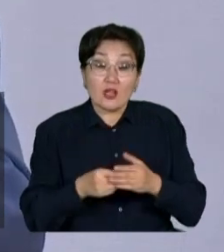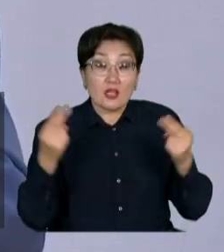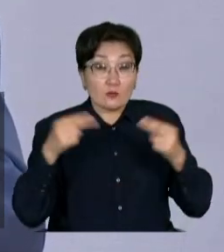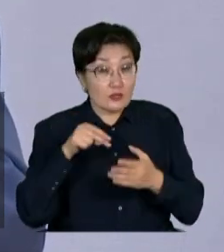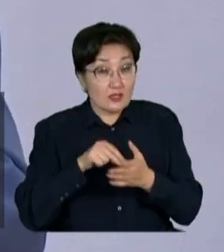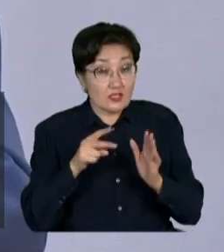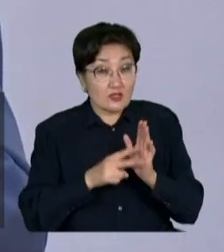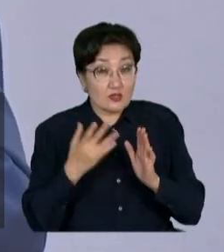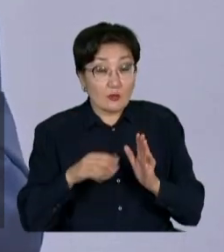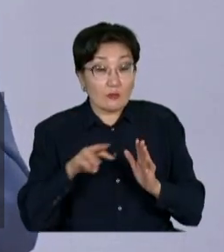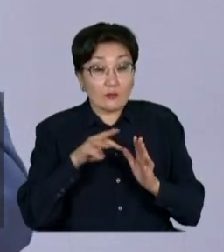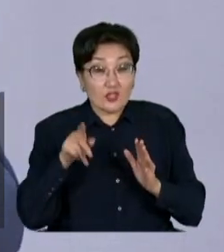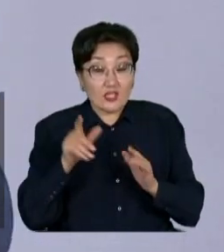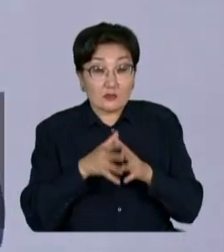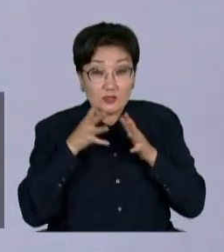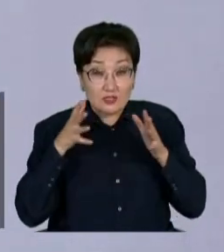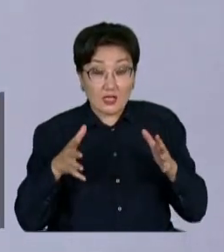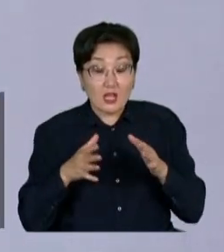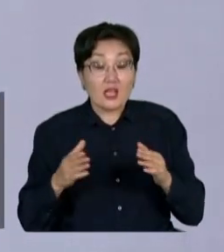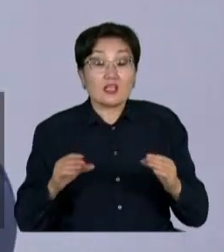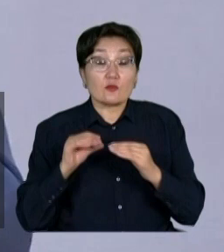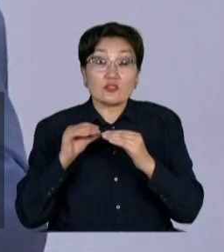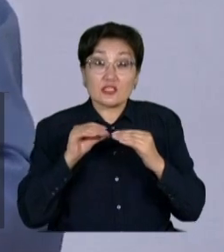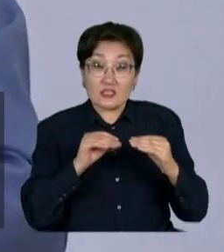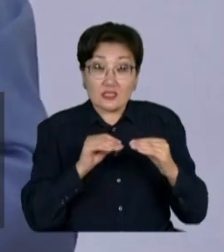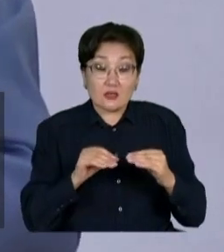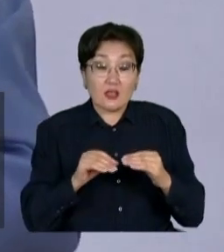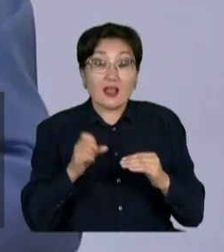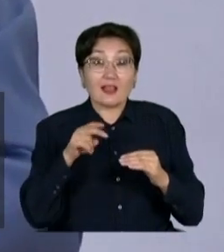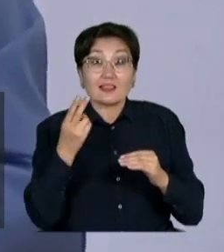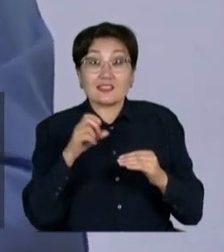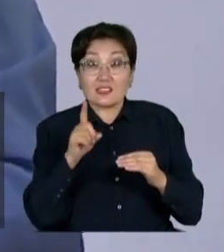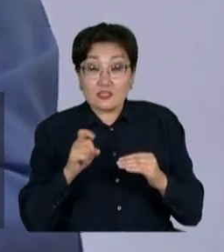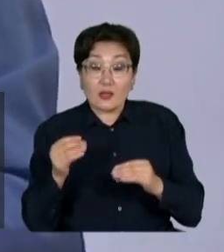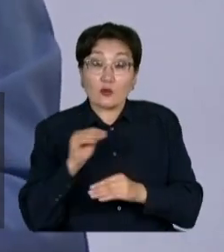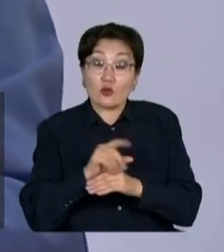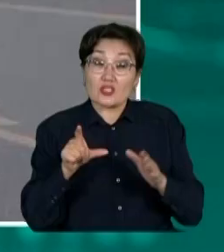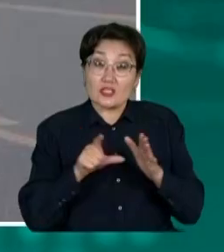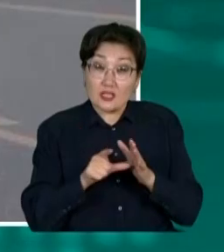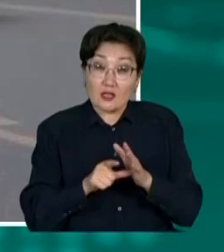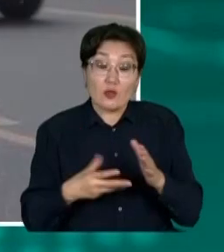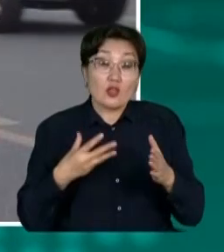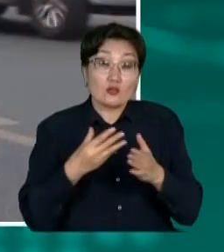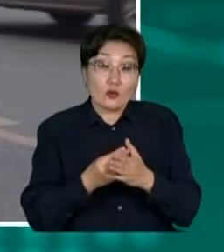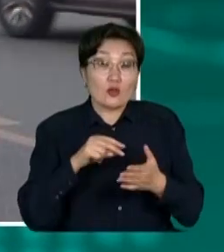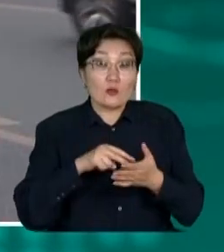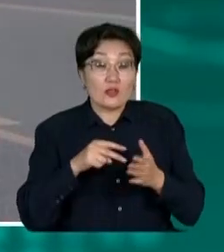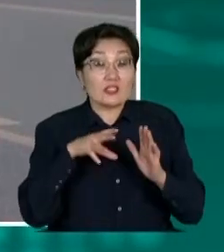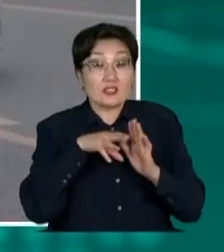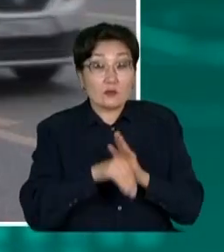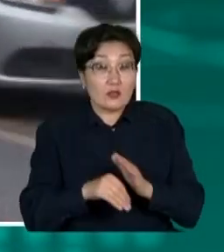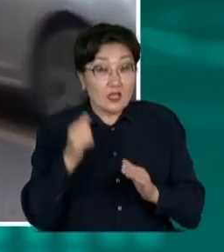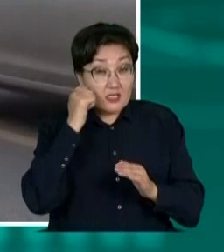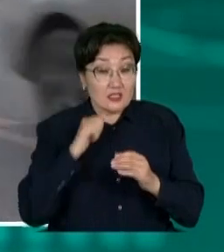құны 75 миллион теңгеден асатын жеңіл автомобильдерге акцизбен қосымша салық салу қарастырылған. Тағы бір жаңашылдық елдегі